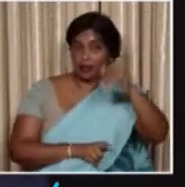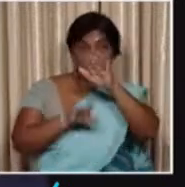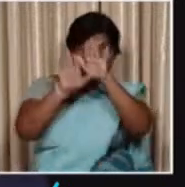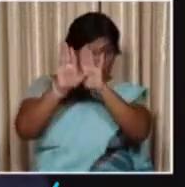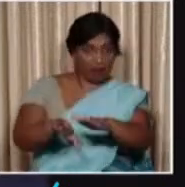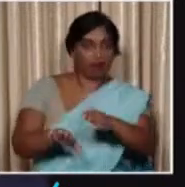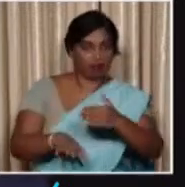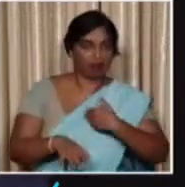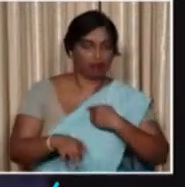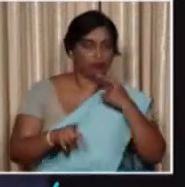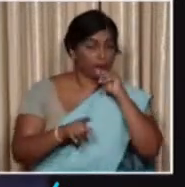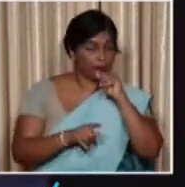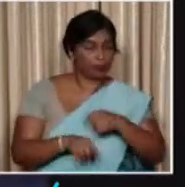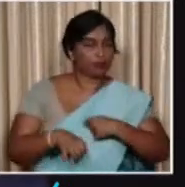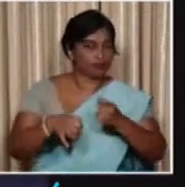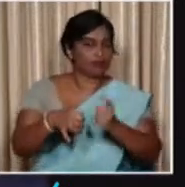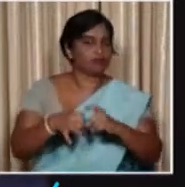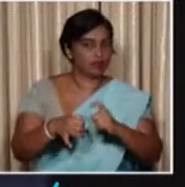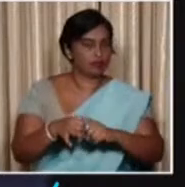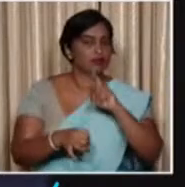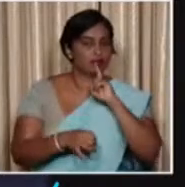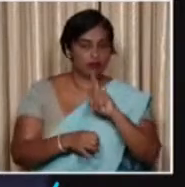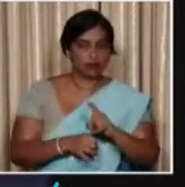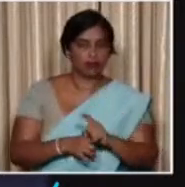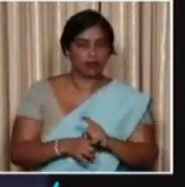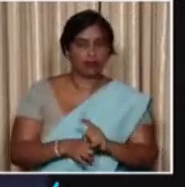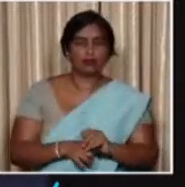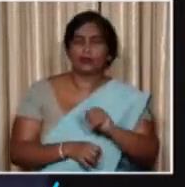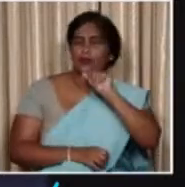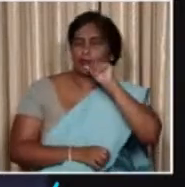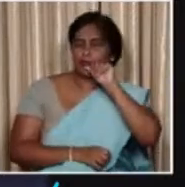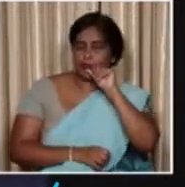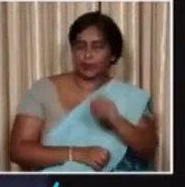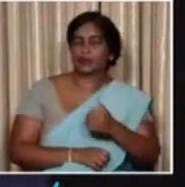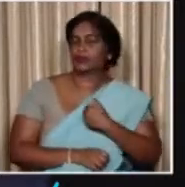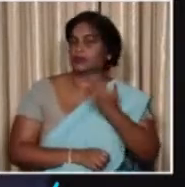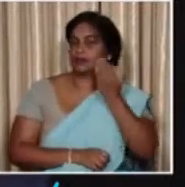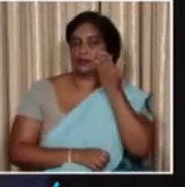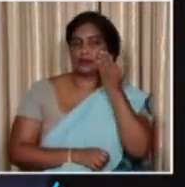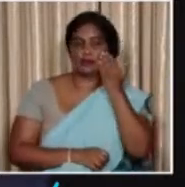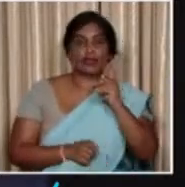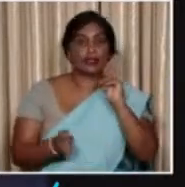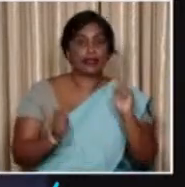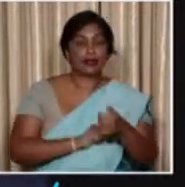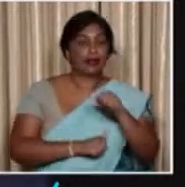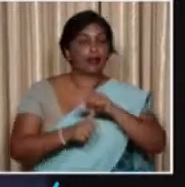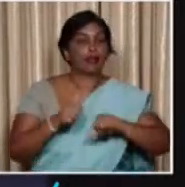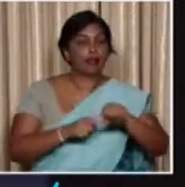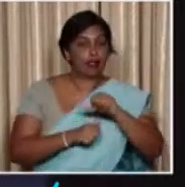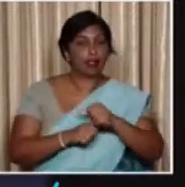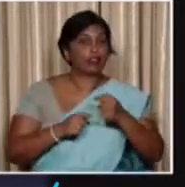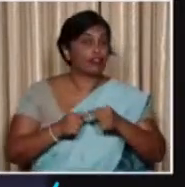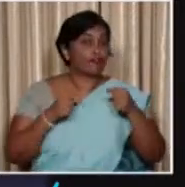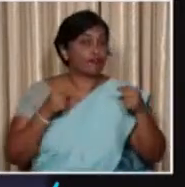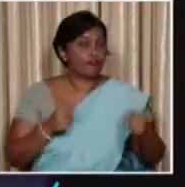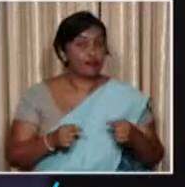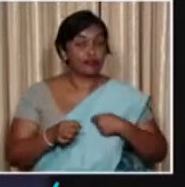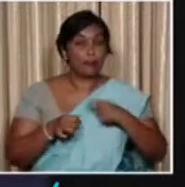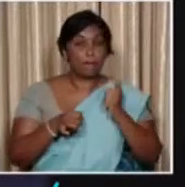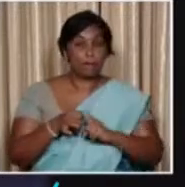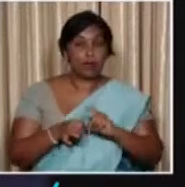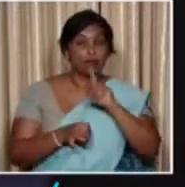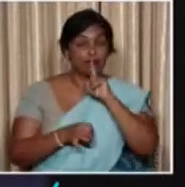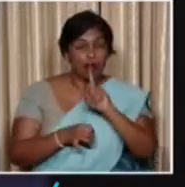ඉද්දීවන මේ සදාචාරාත්මක කාරණාව මතු කරන්න පැහැදිලිව අපිට පෙනුණා ක්‍රිකට් ආයතනයට විරුද්ධව රිදෙන ප්‍රශ්නයක් ආන